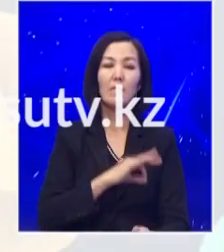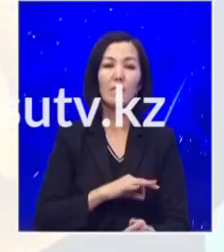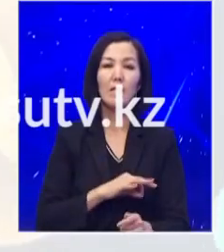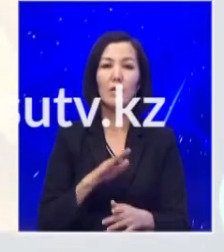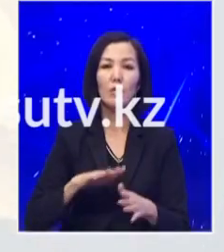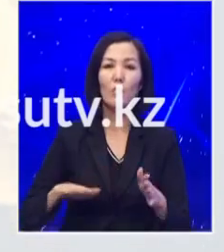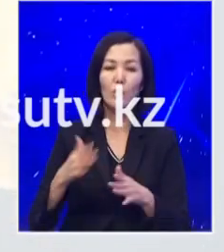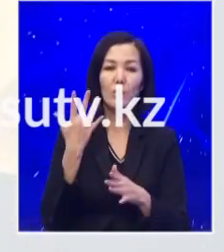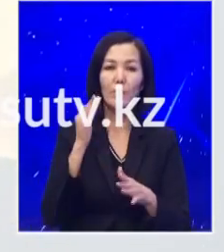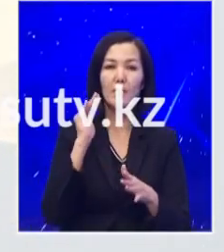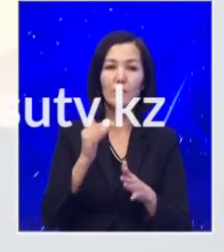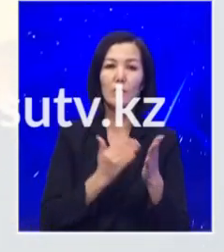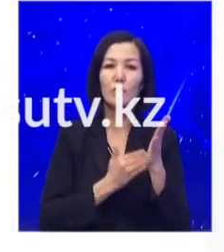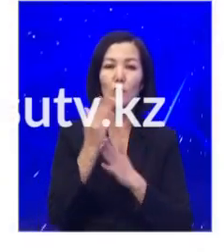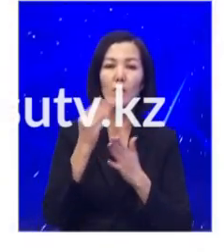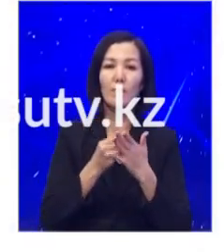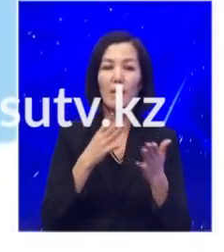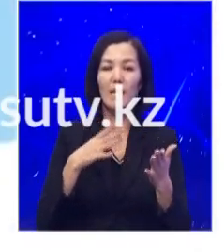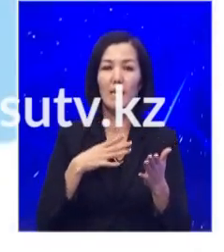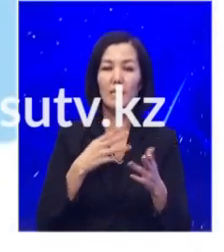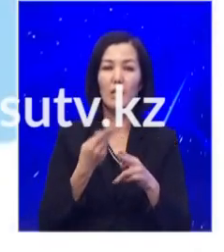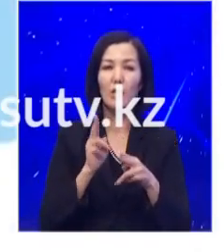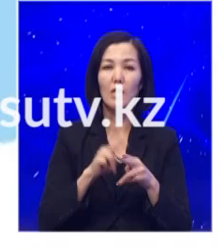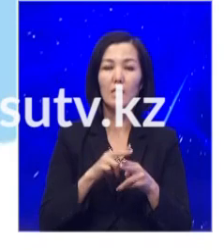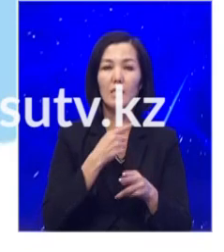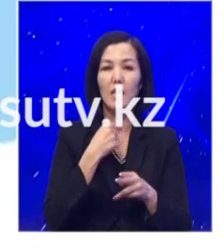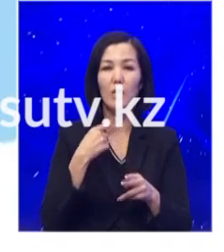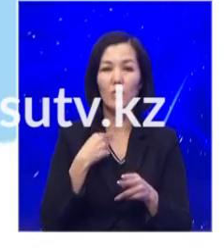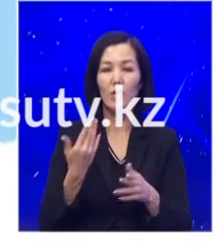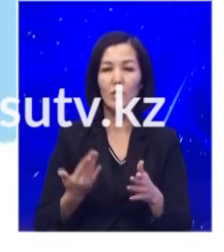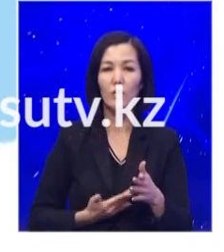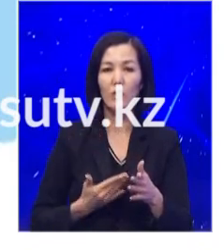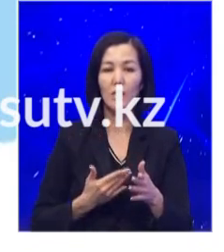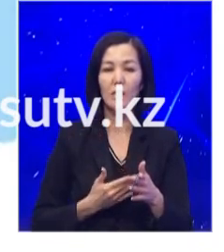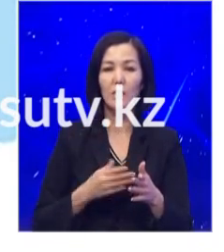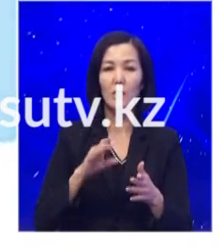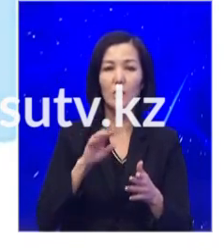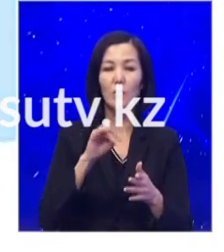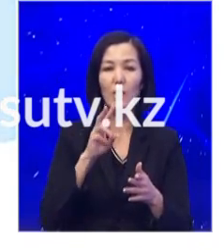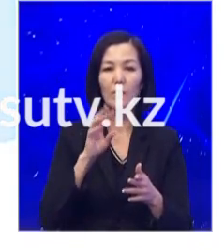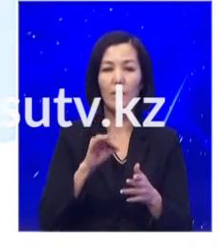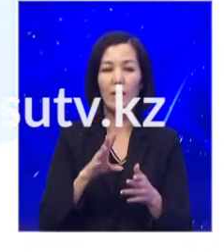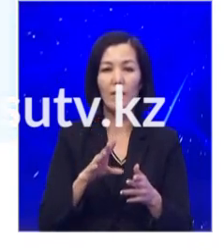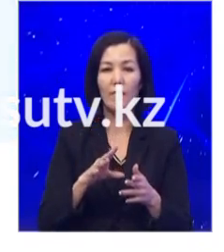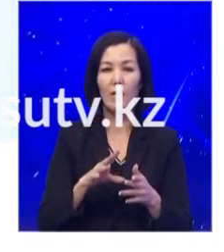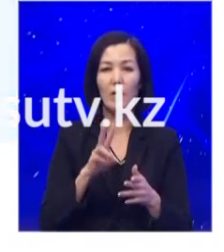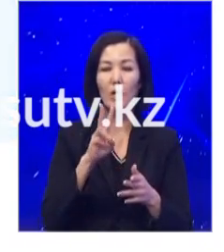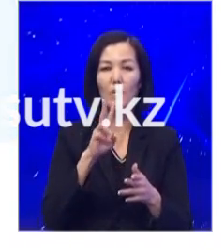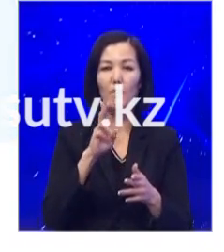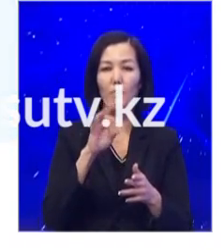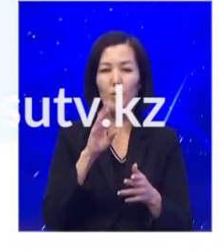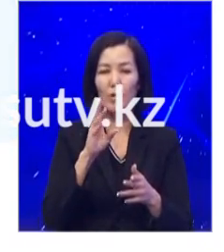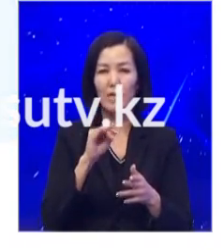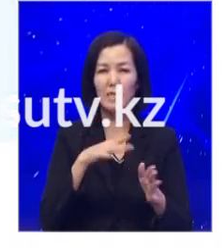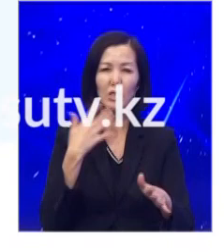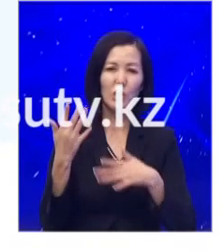өңірдің 5000-нан аса тұрғыны жоғары бағалап үлгерді. Солардың бірі талдықорғандық Таир Туғанбаев. Оның айтуынша, бұрқасын жел, боран